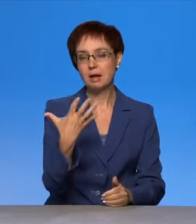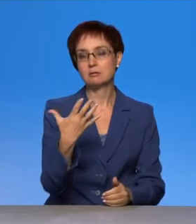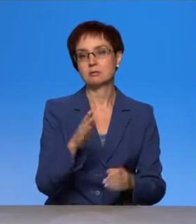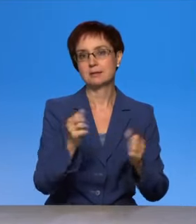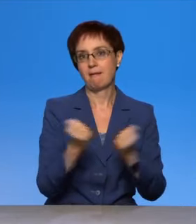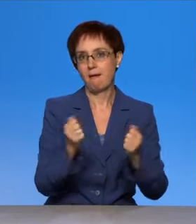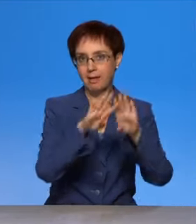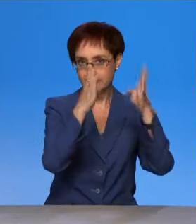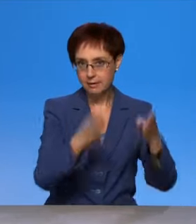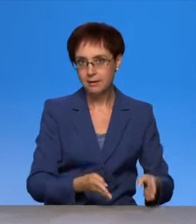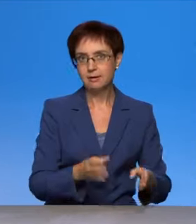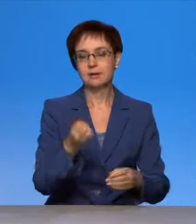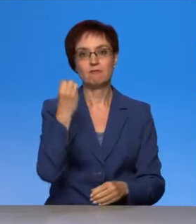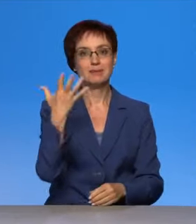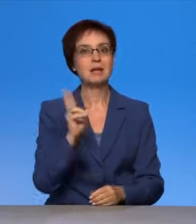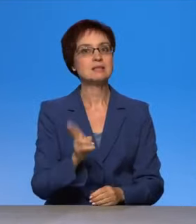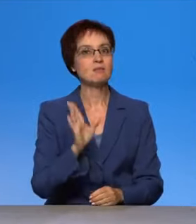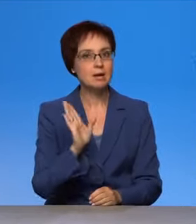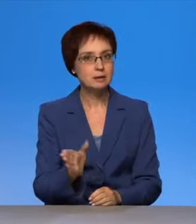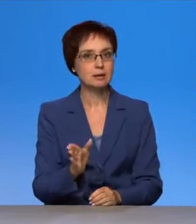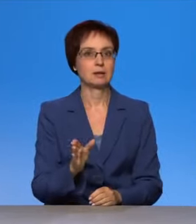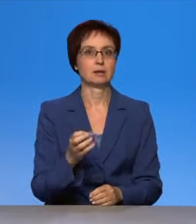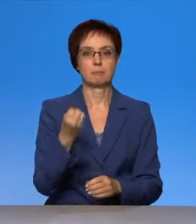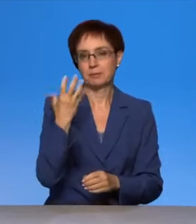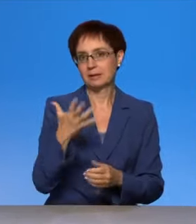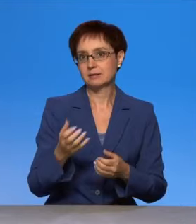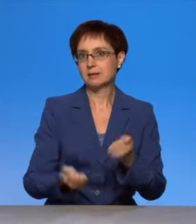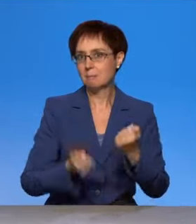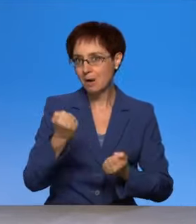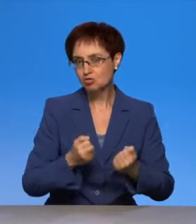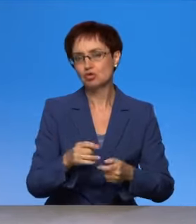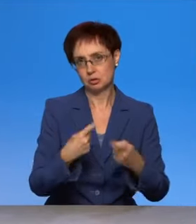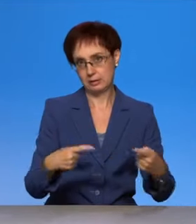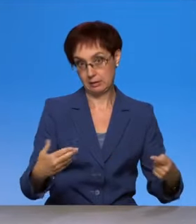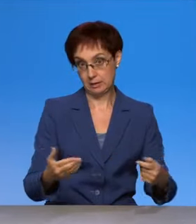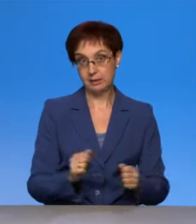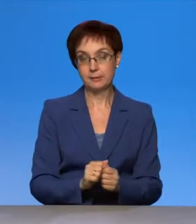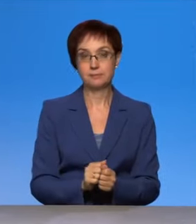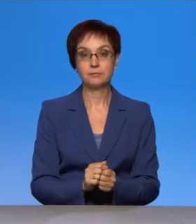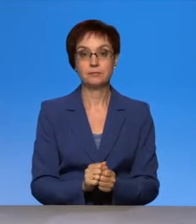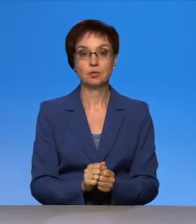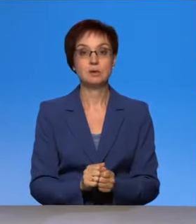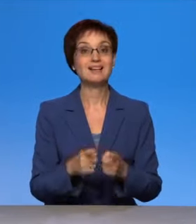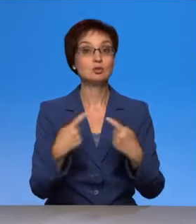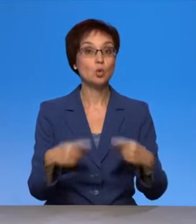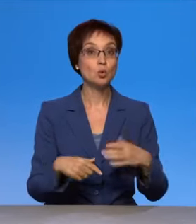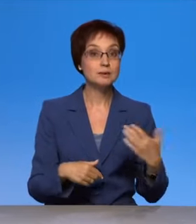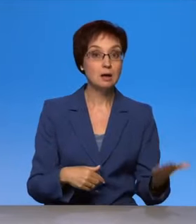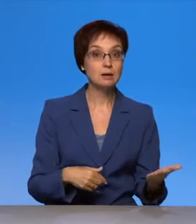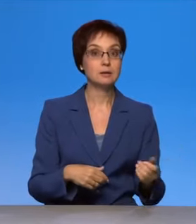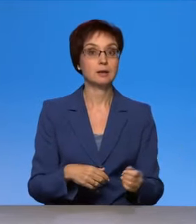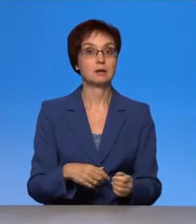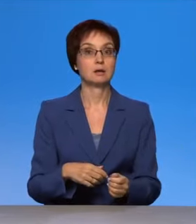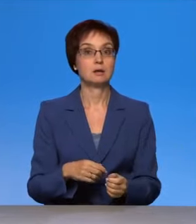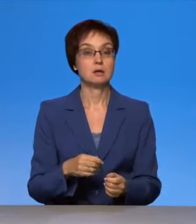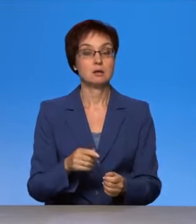стороны, идет идея, продвигается идея о том, что это правда. О том, что самому, например, человеку взрослому одному